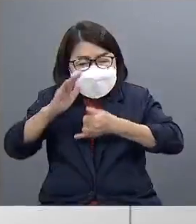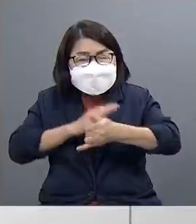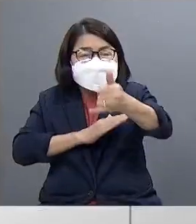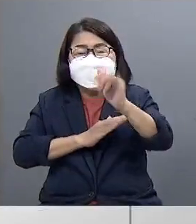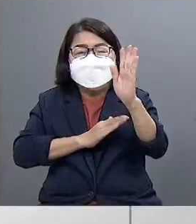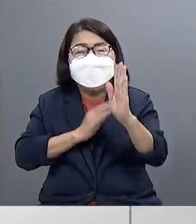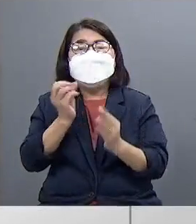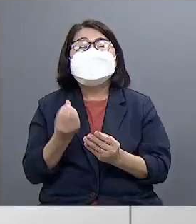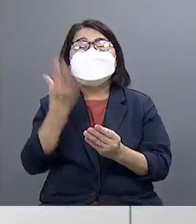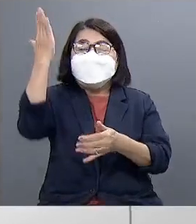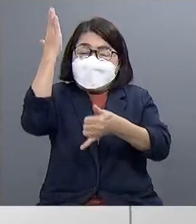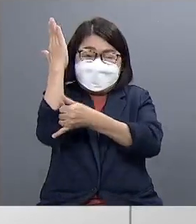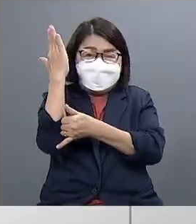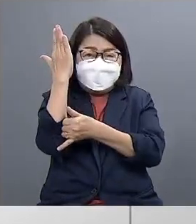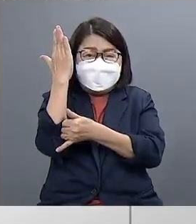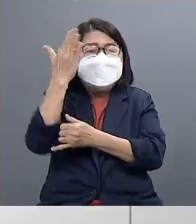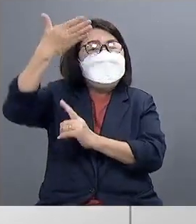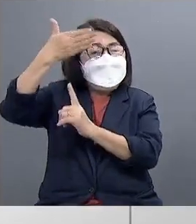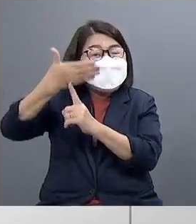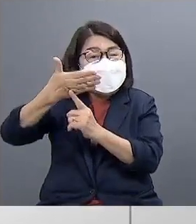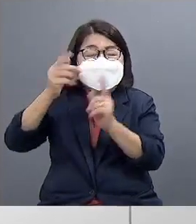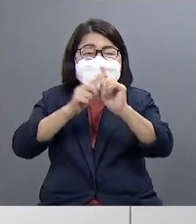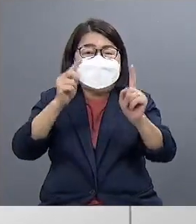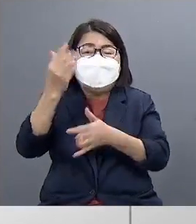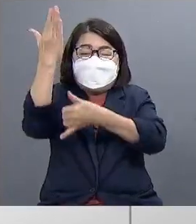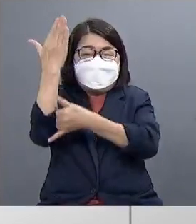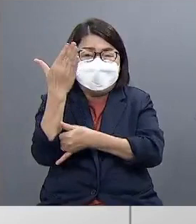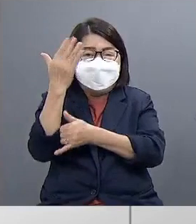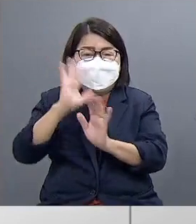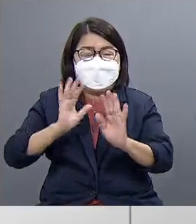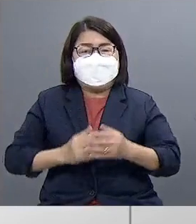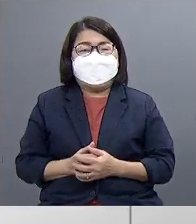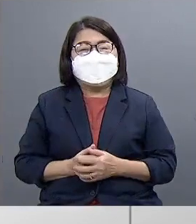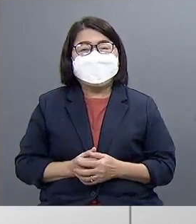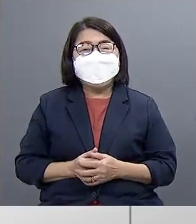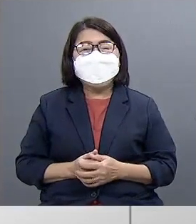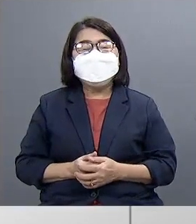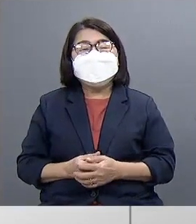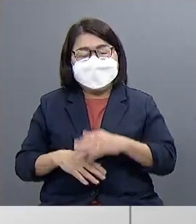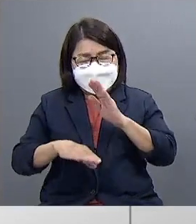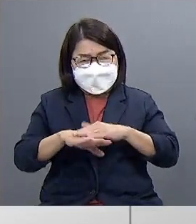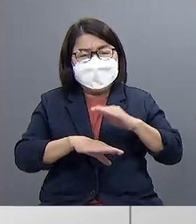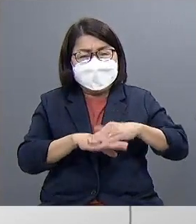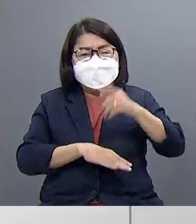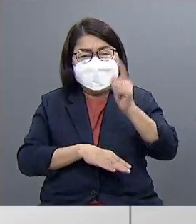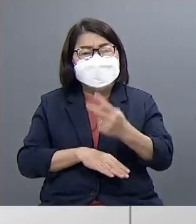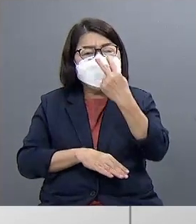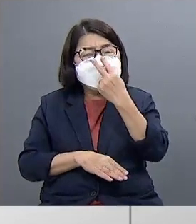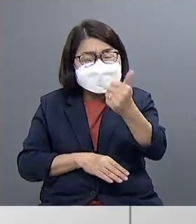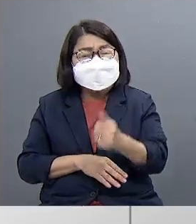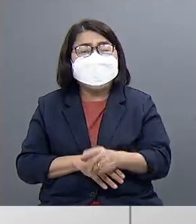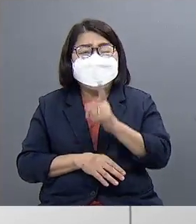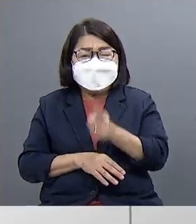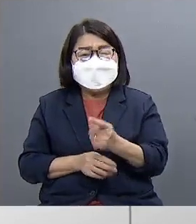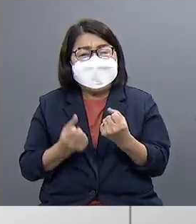สิ่งปลูกสร้างและป้ายโฆษณาที่อาจจะไม่แข็งแรงนะคะขอให้เพิ่มความร้อนระวังค่ะมีความจำเป็นต้องสัญจรผ่าน